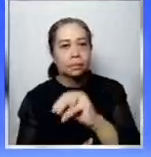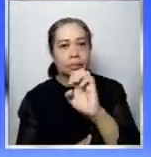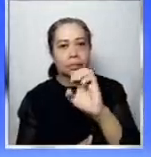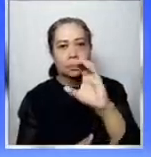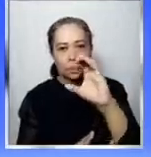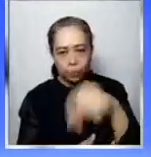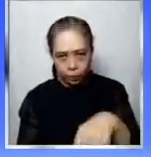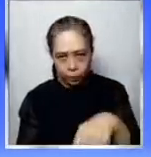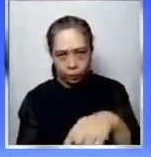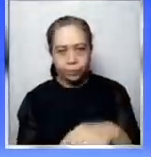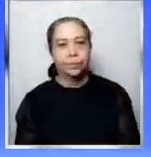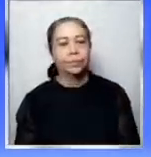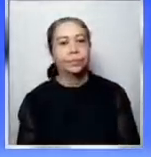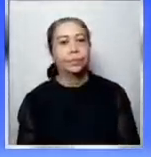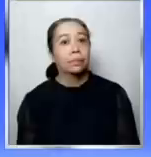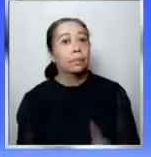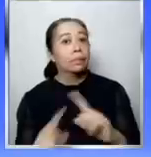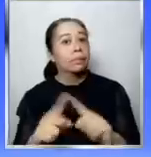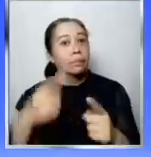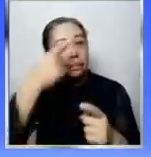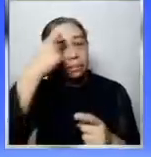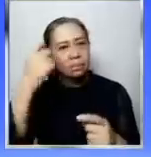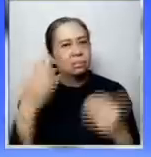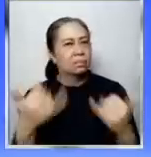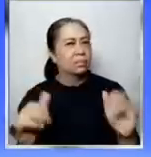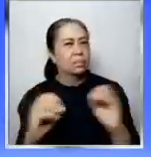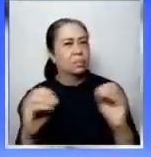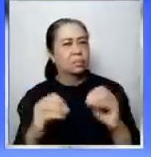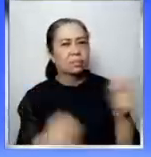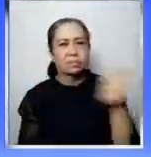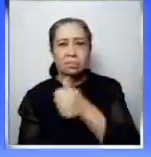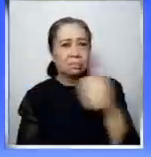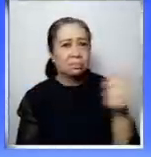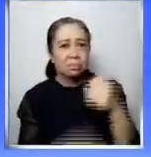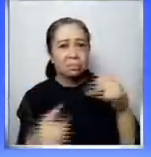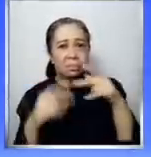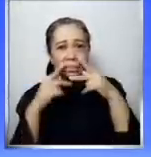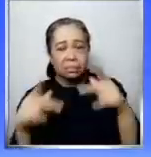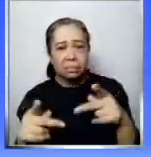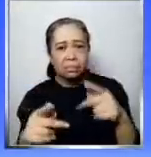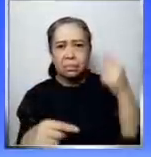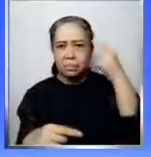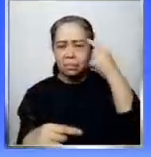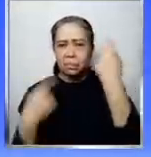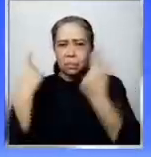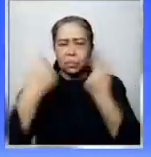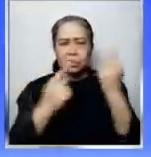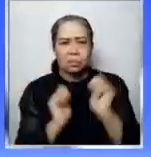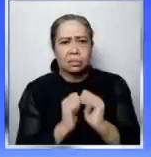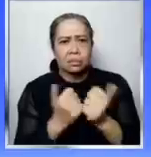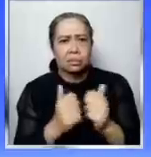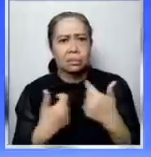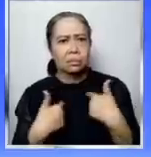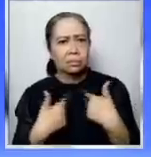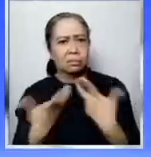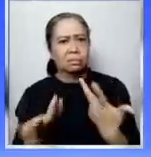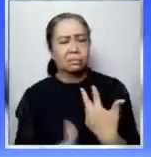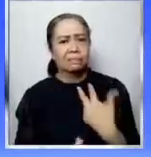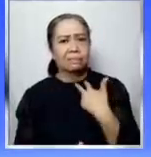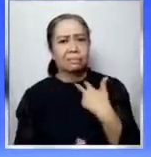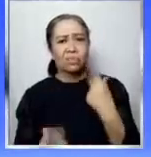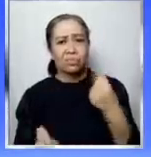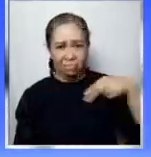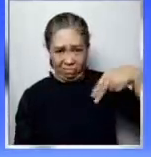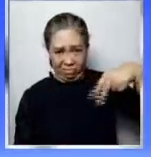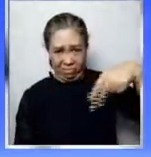Quarantine. Pero dahil wala pa rin pampublikong transportasyon, inaalala ng ilang trabahador, baka mapilitan silang maglakad,